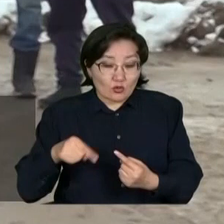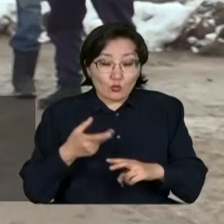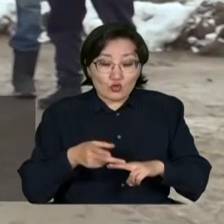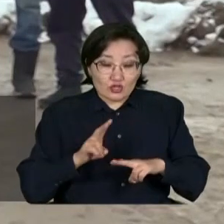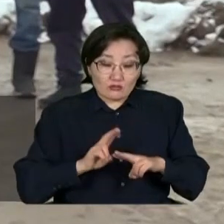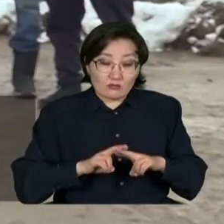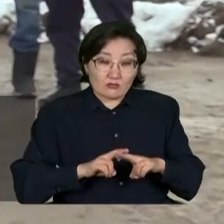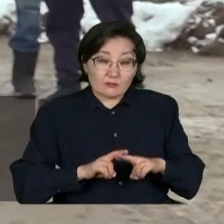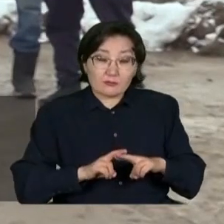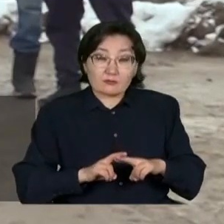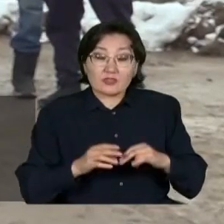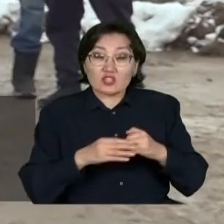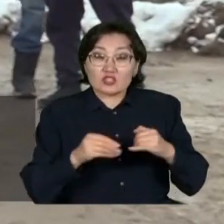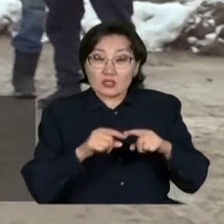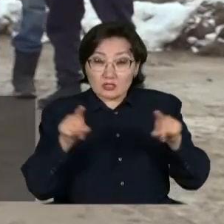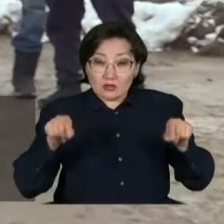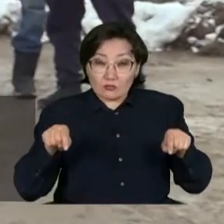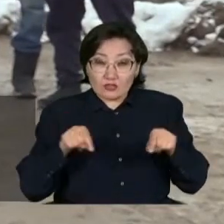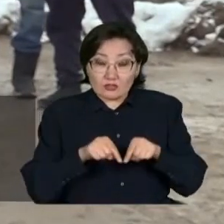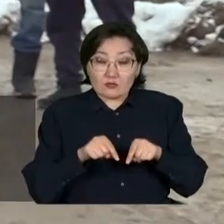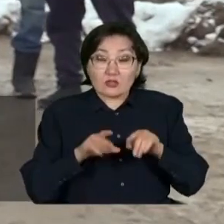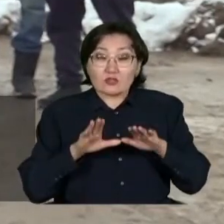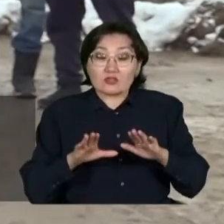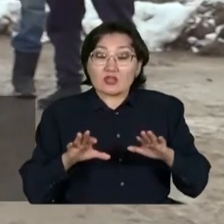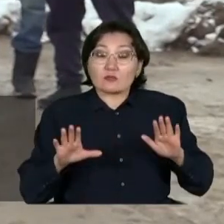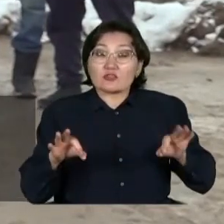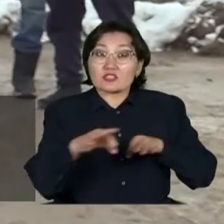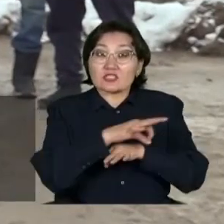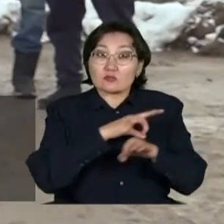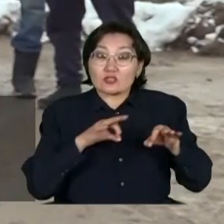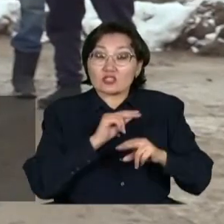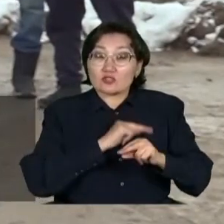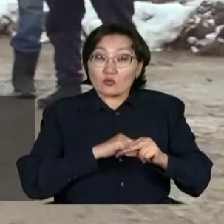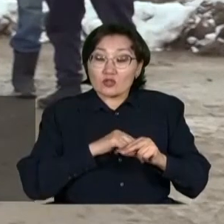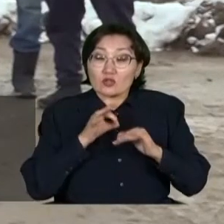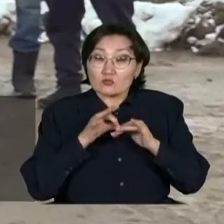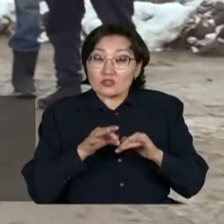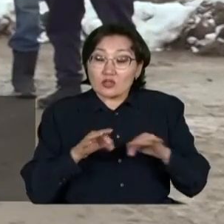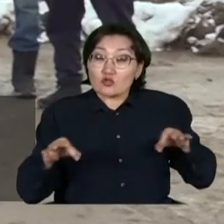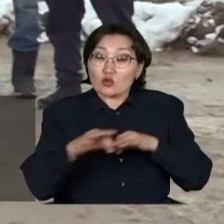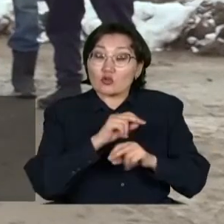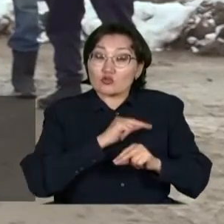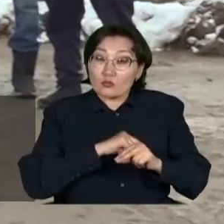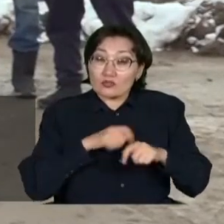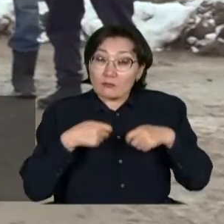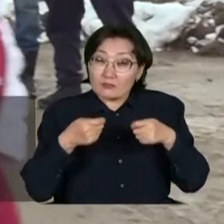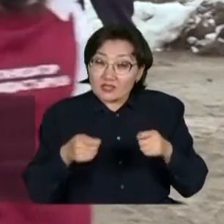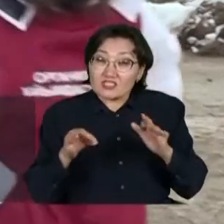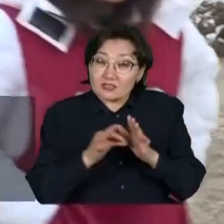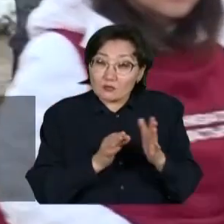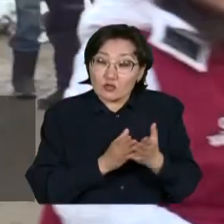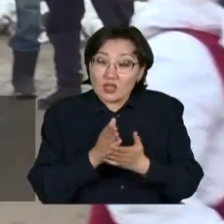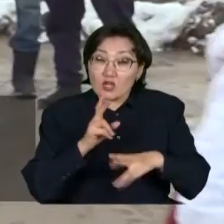Өйткені жер отвод тек қана проектные работы жасауға, жобалау жұмыстарына берілген. Бірақ